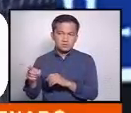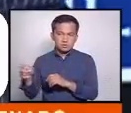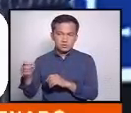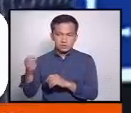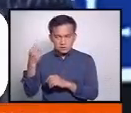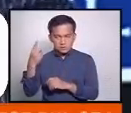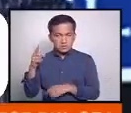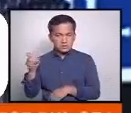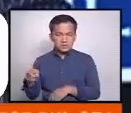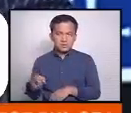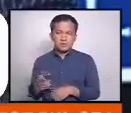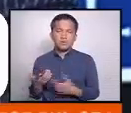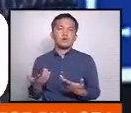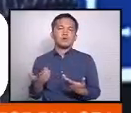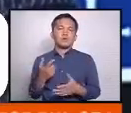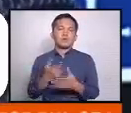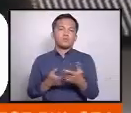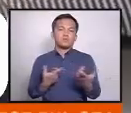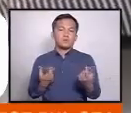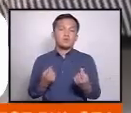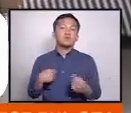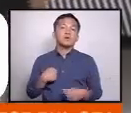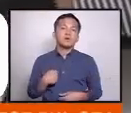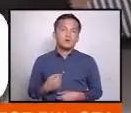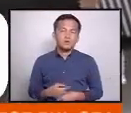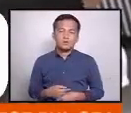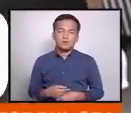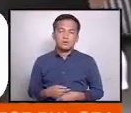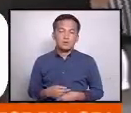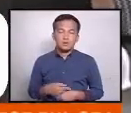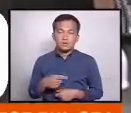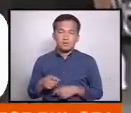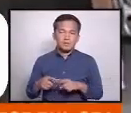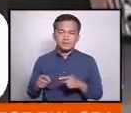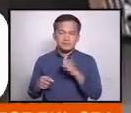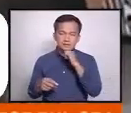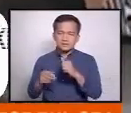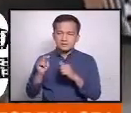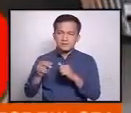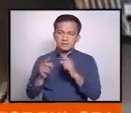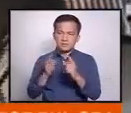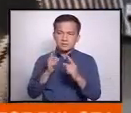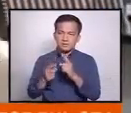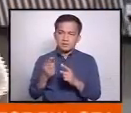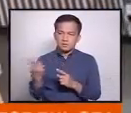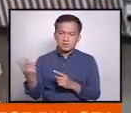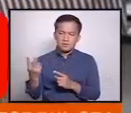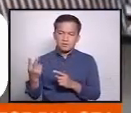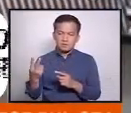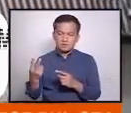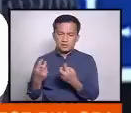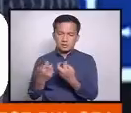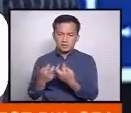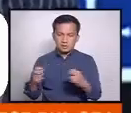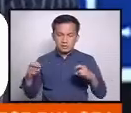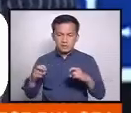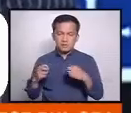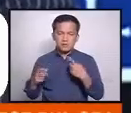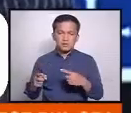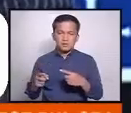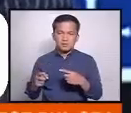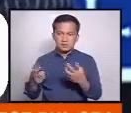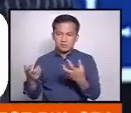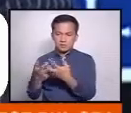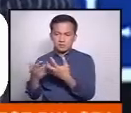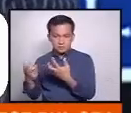intindi nila, ano magagawa natin? Pero hindi na raw kailangan kausapin ng dalawang kalihim para lang pagtugmain ang